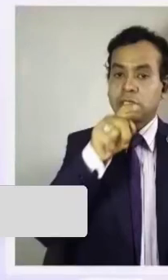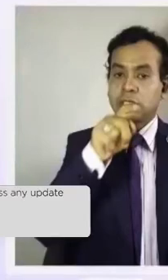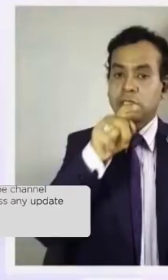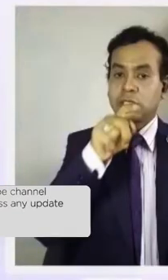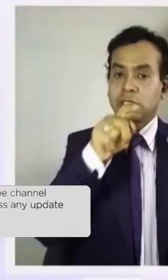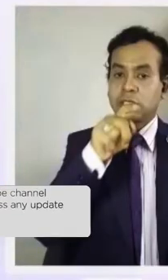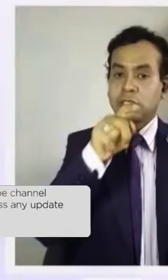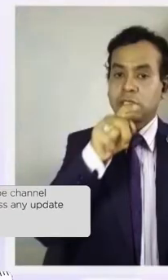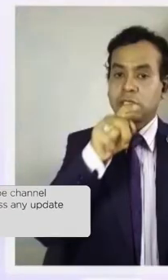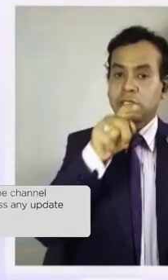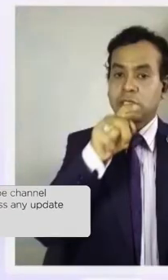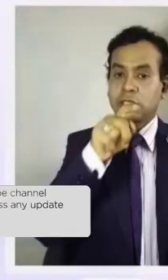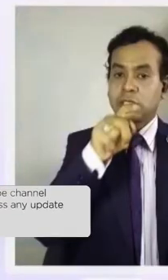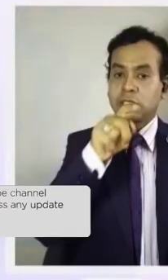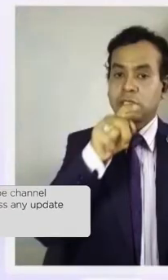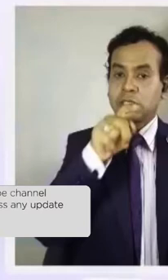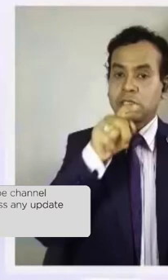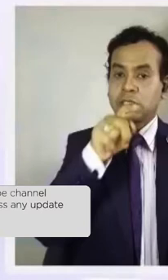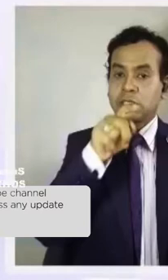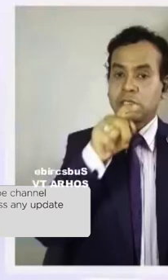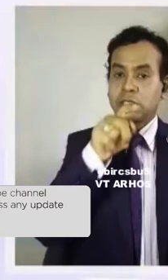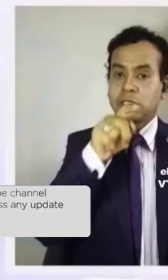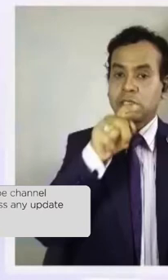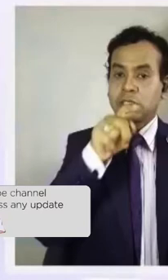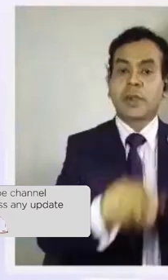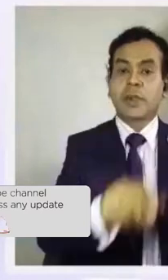0.64%, 11 থেকে 20 বছরের 30 জন,